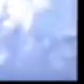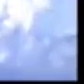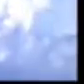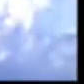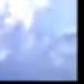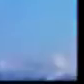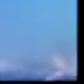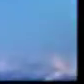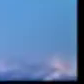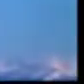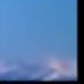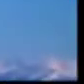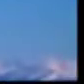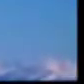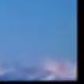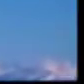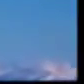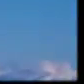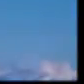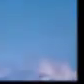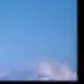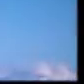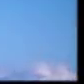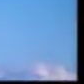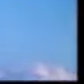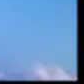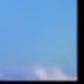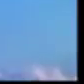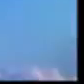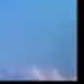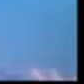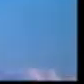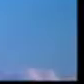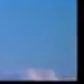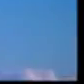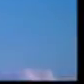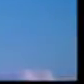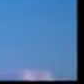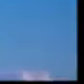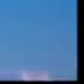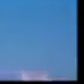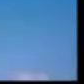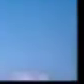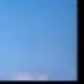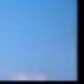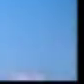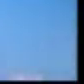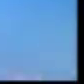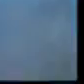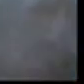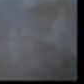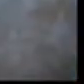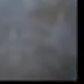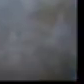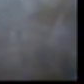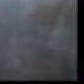весьма впечатляющие. Во время парения орел может лететь со скоростью от 190 до 240 км в час. Иллюзия медленного